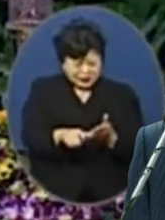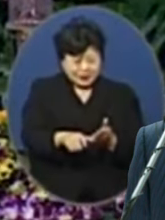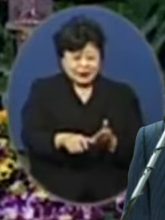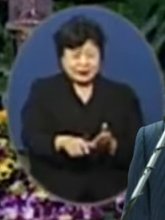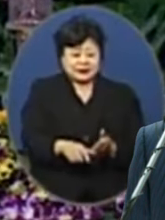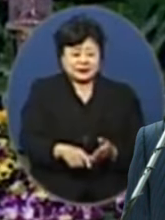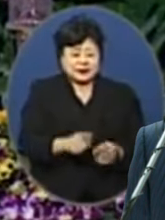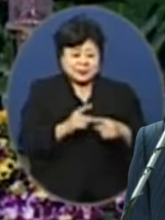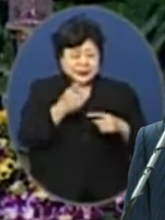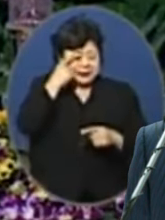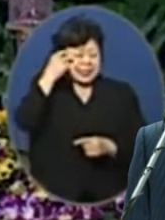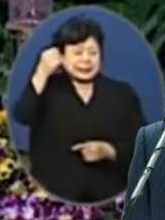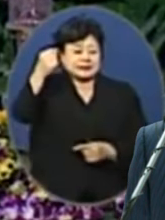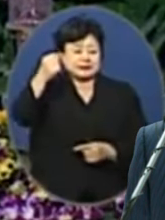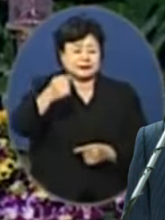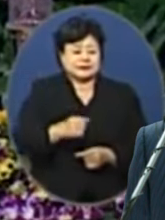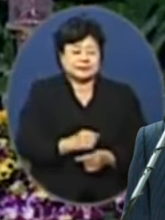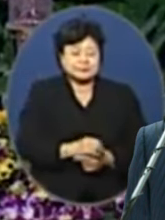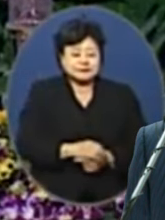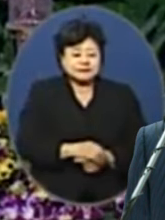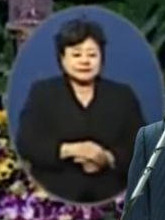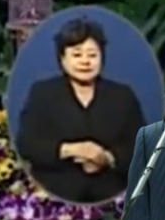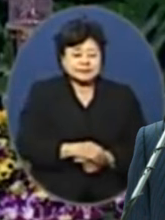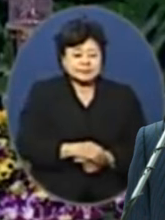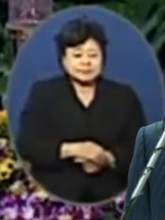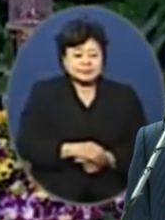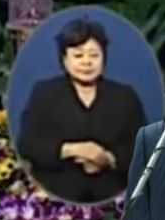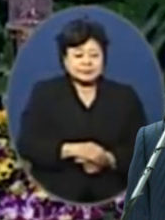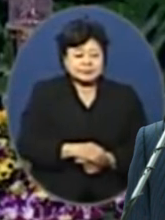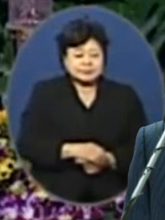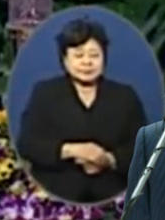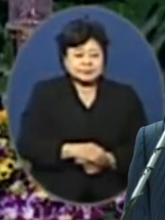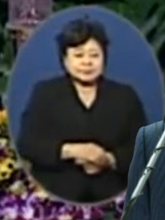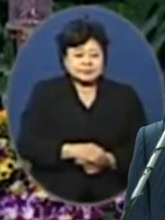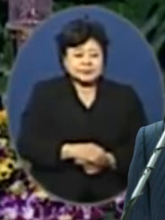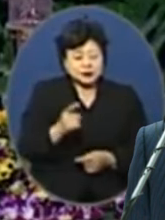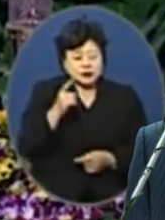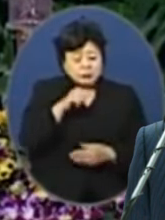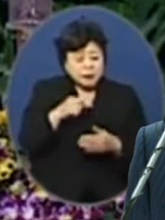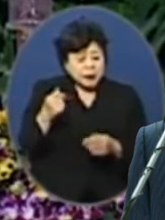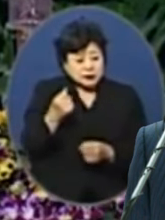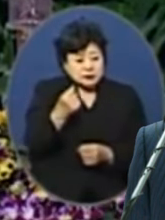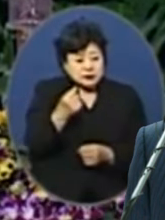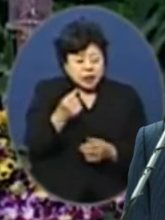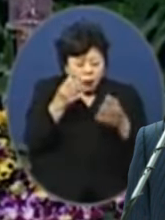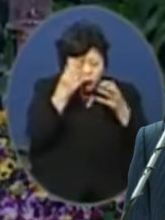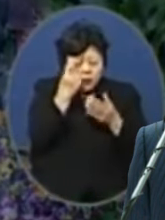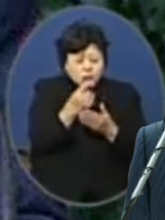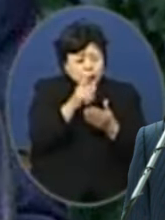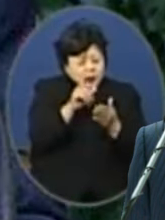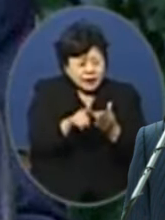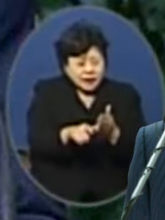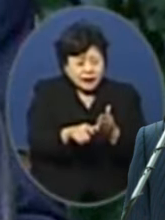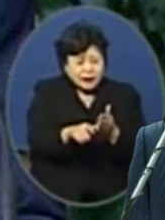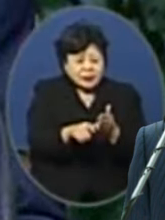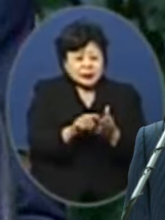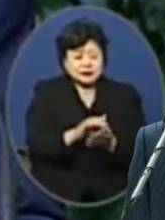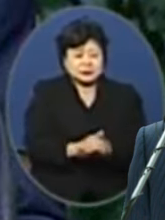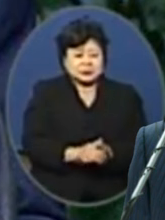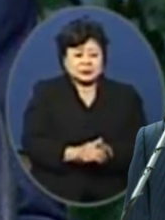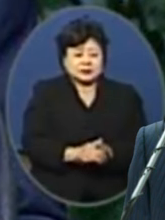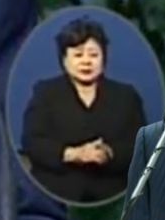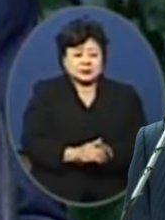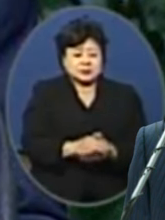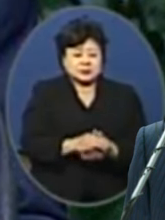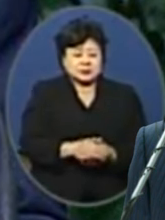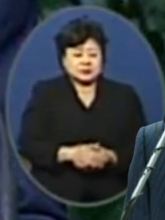대해서 긍정적인 태도를 취해야 되는 것입니다 어떤 긍정적인 태도를 합니까 고난이다고 오는데 긍정적인